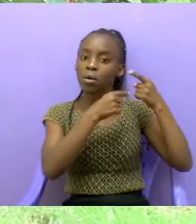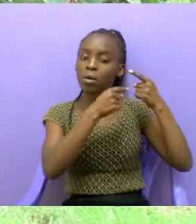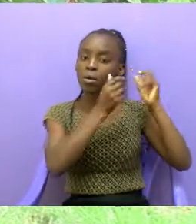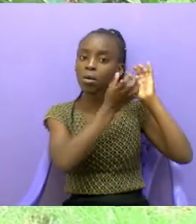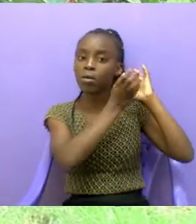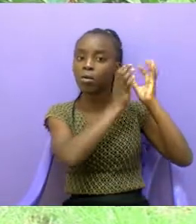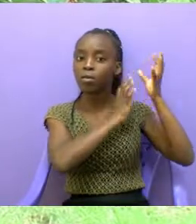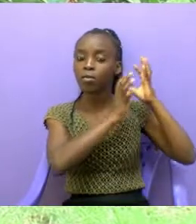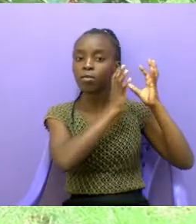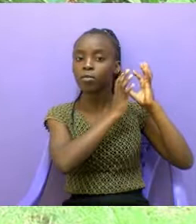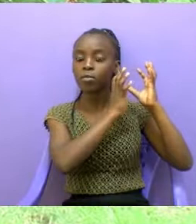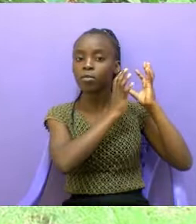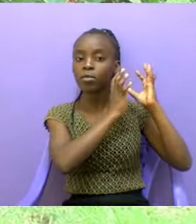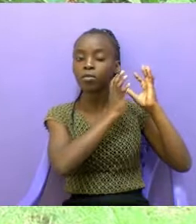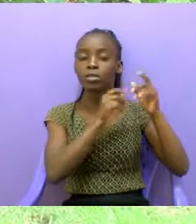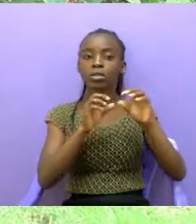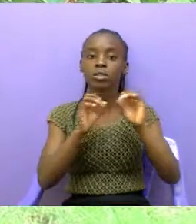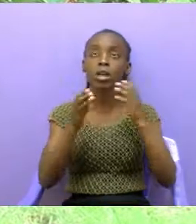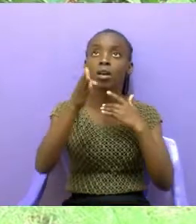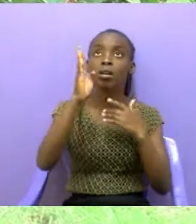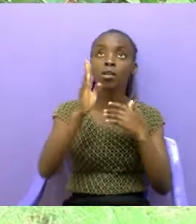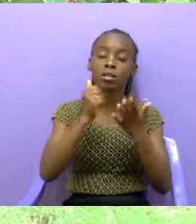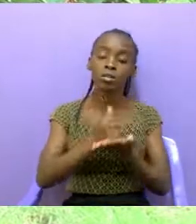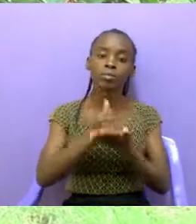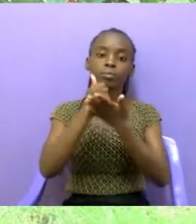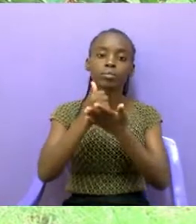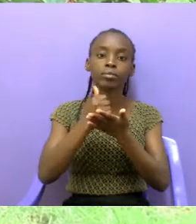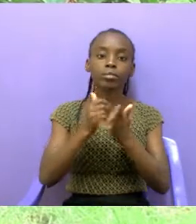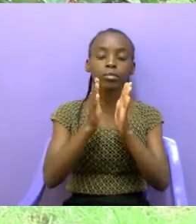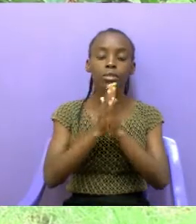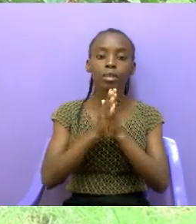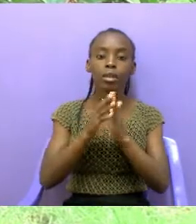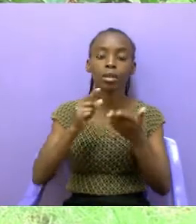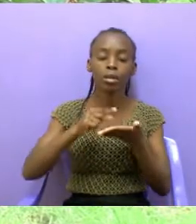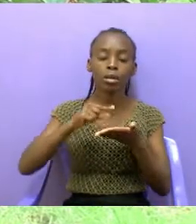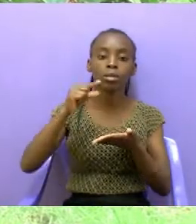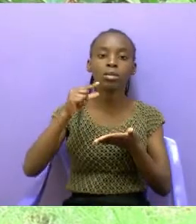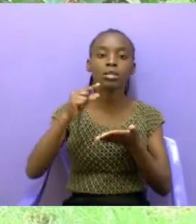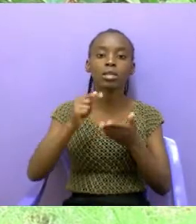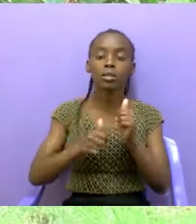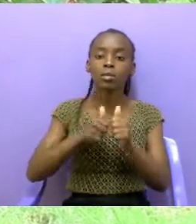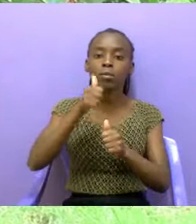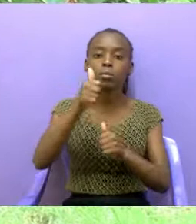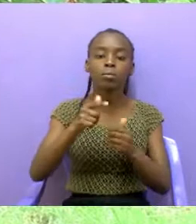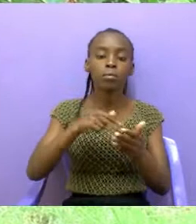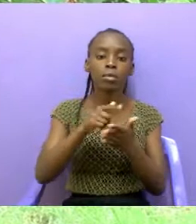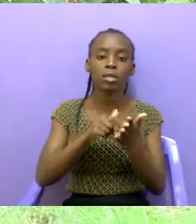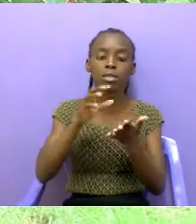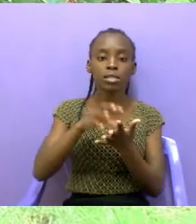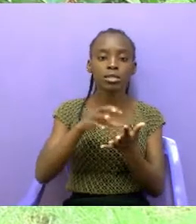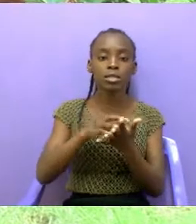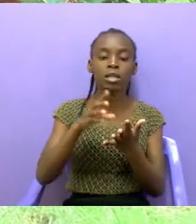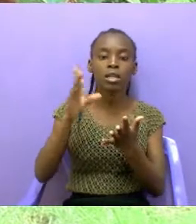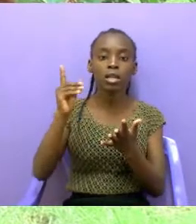kutusaidia. Nataka tuombe neema ya kupita ile mambo. Daudi akasema nijapopita katika bonde la uvuli